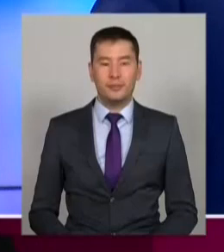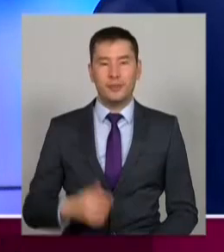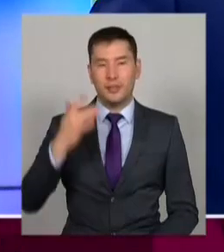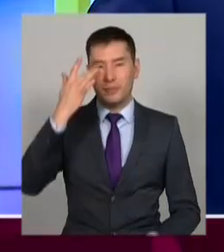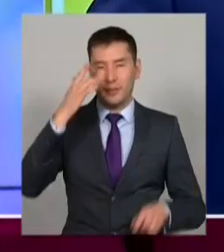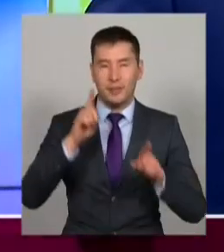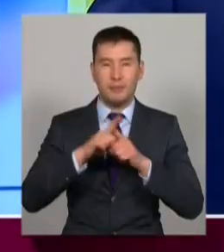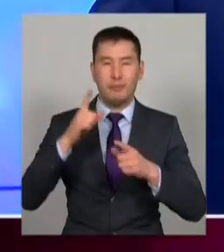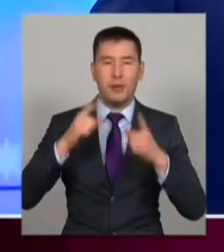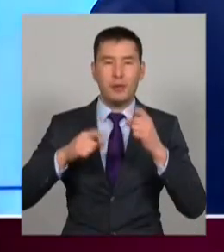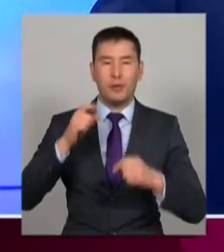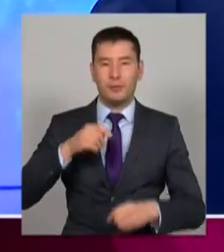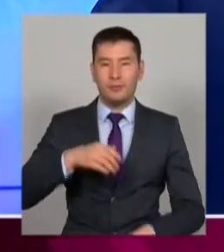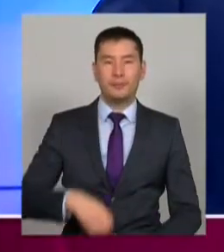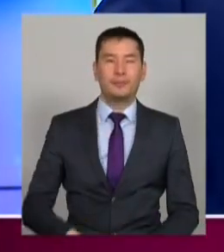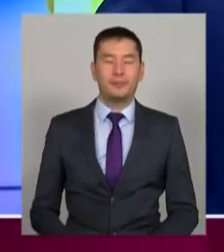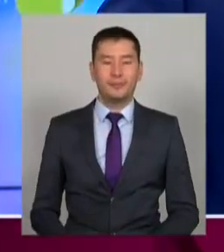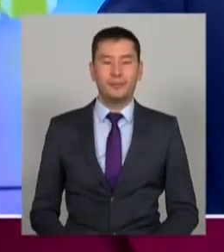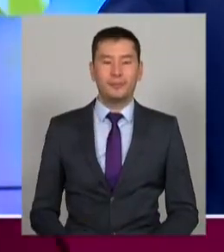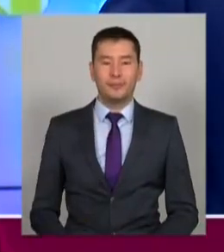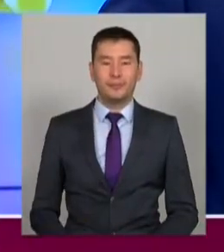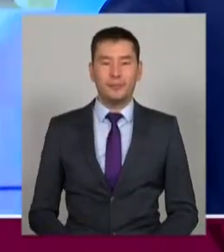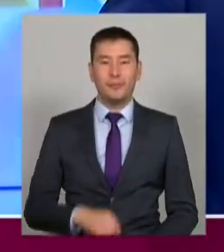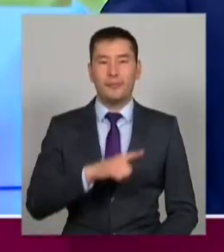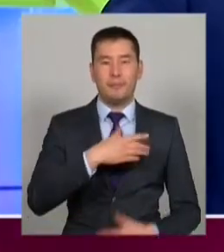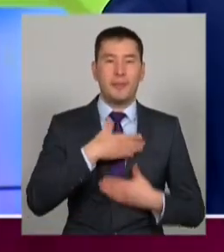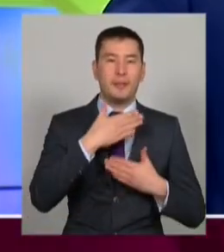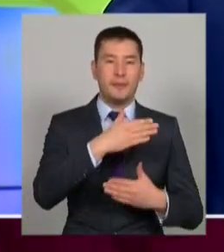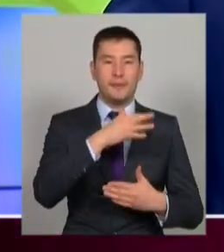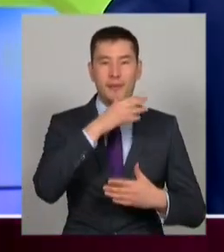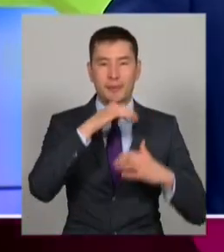Жақсы, рахмет, Болат Бопайұлы, уақытыңызды бөліп сұхбаттасқаныңызға алғыс білдіреміз.